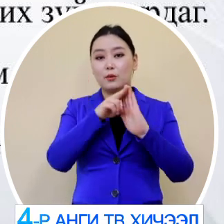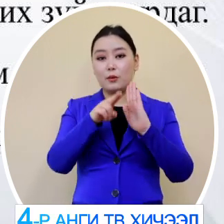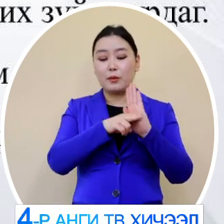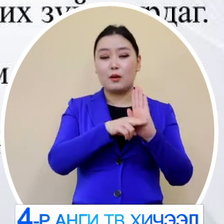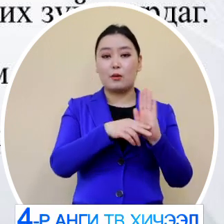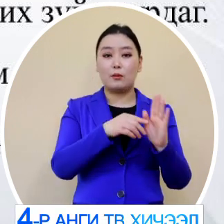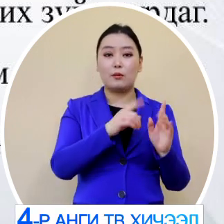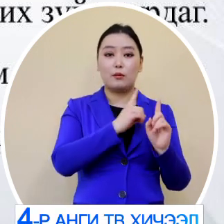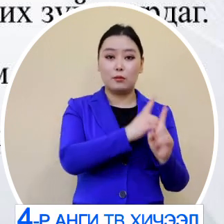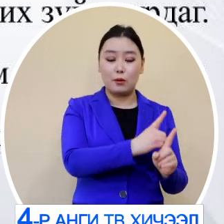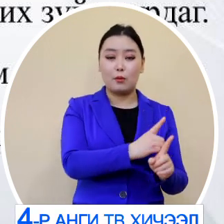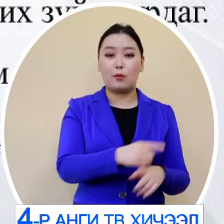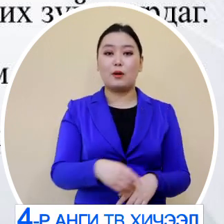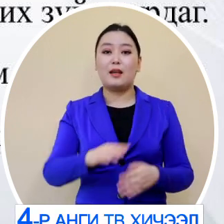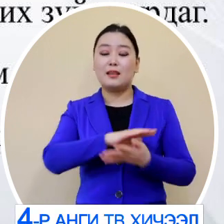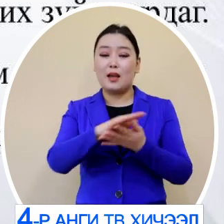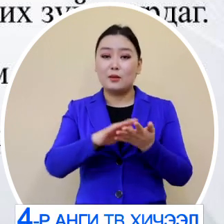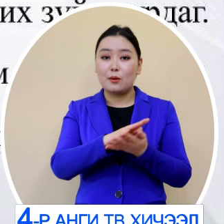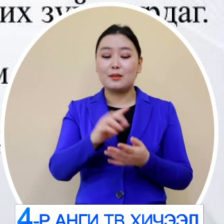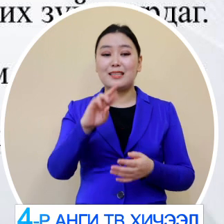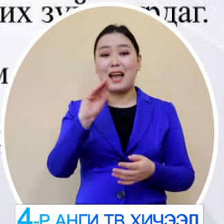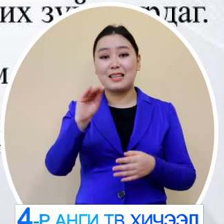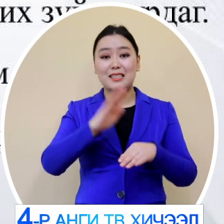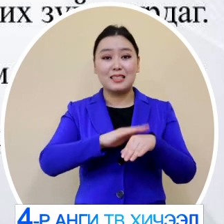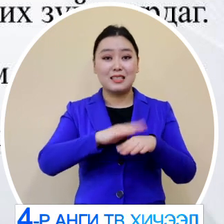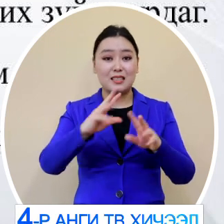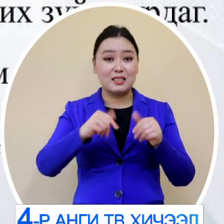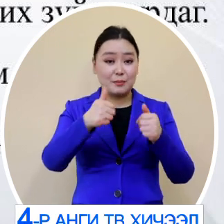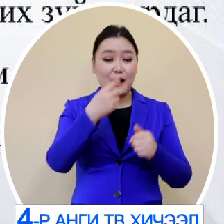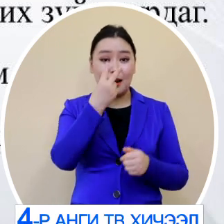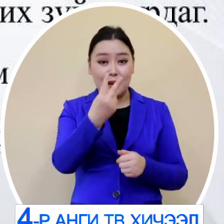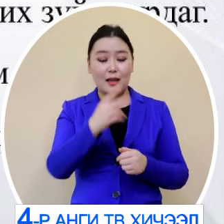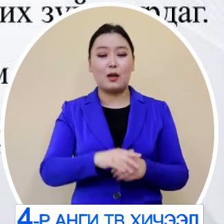яаж сайжирсан байна вэ гэдгийг анхаараарай. За хүүхэд бүр